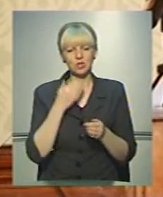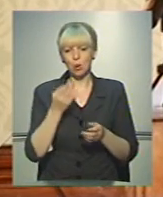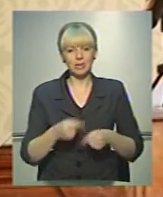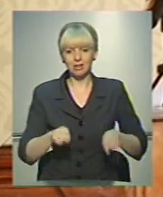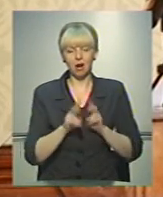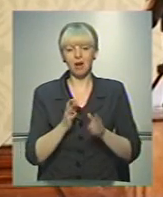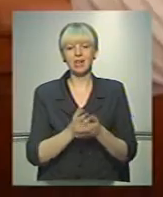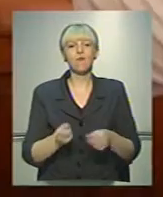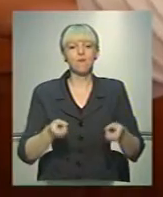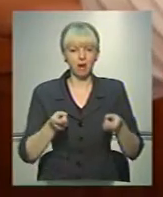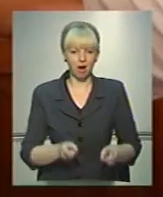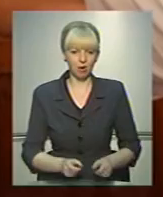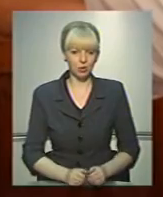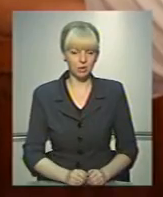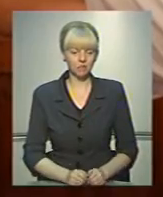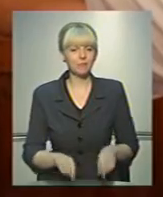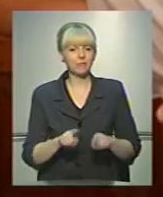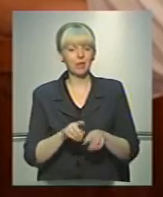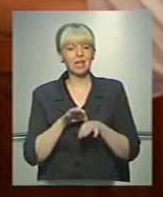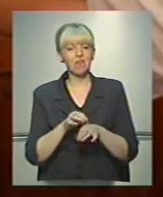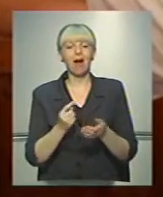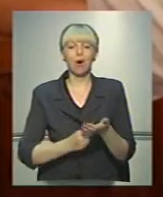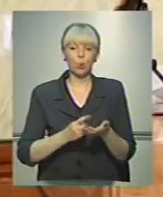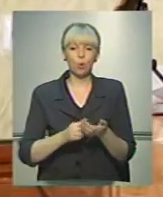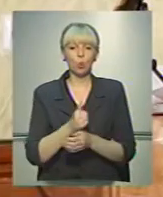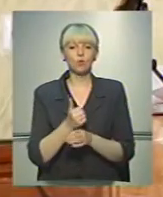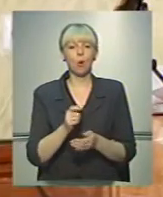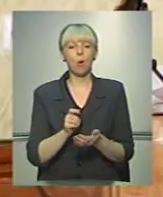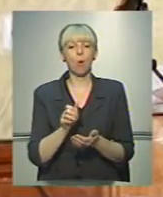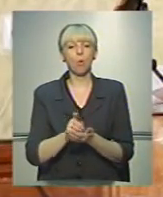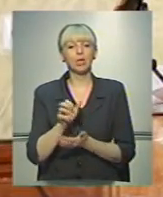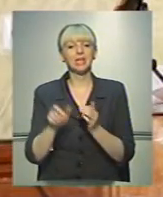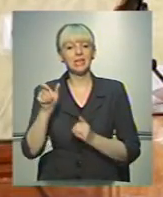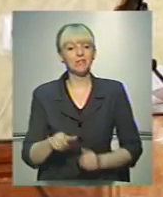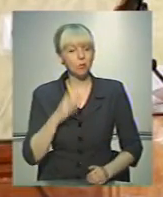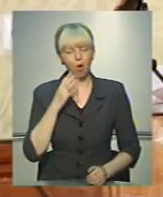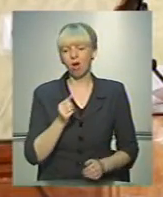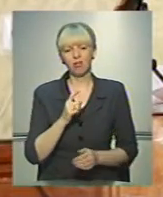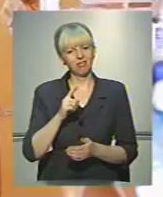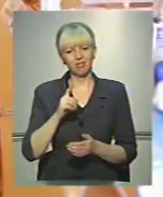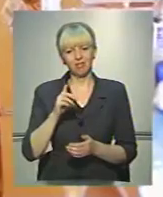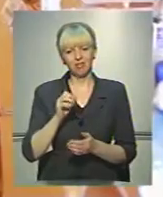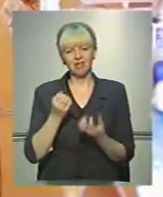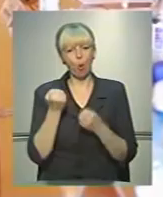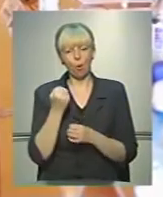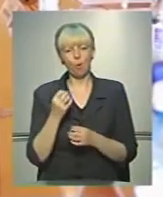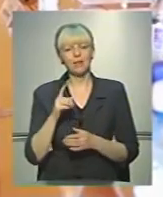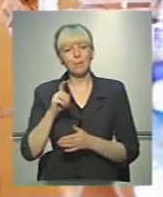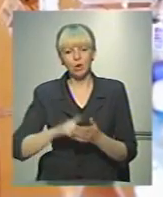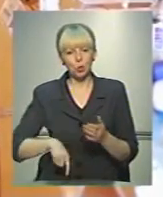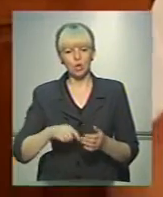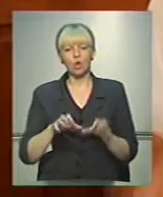як є в реальності. Проте наведені аргументи головного податківця Буковини не переконали голову